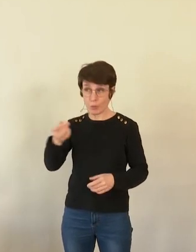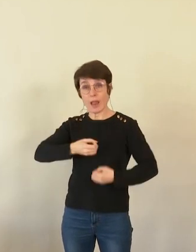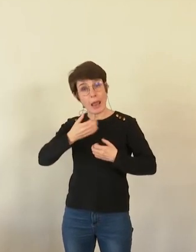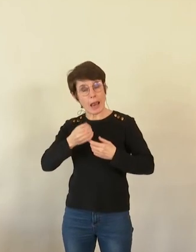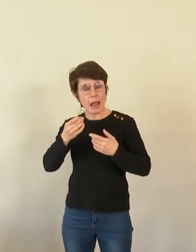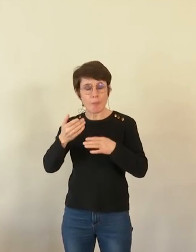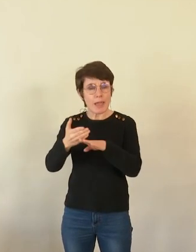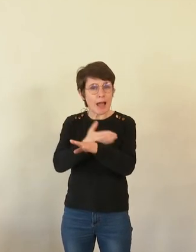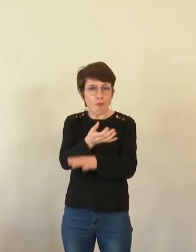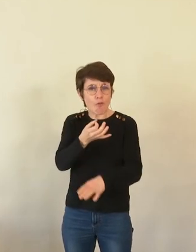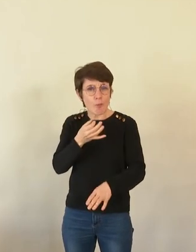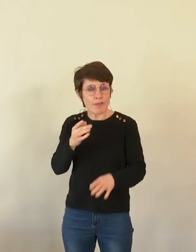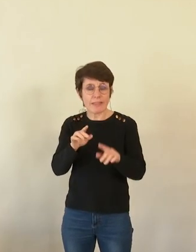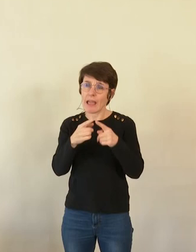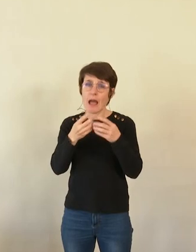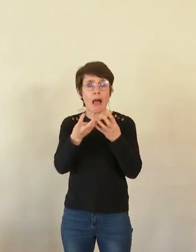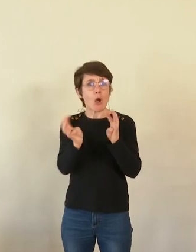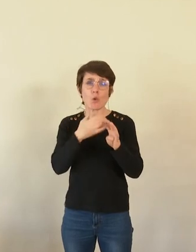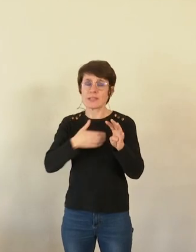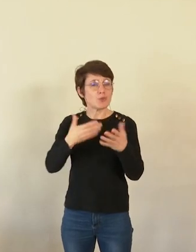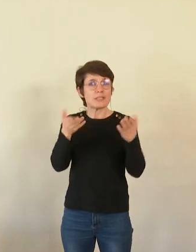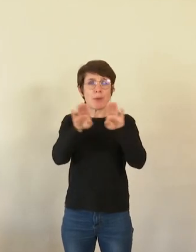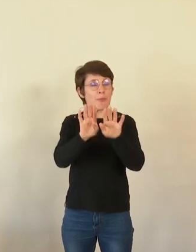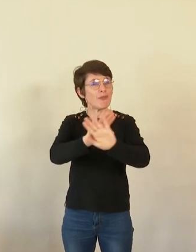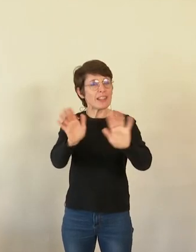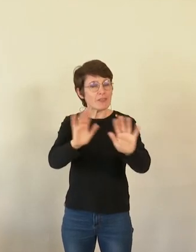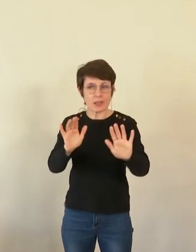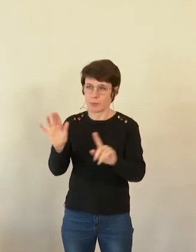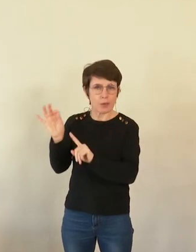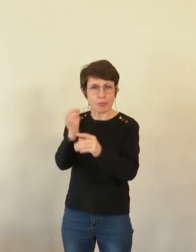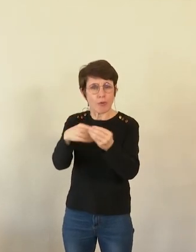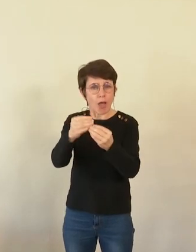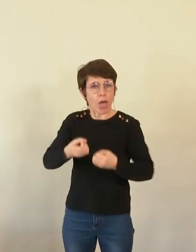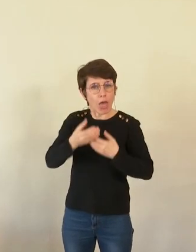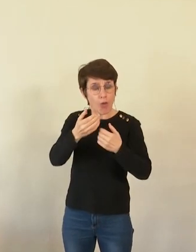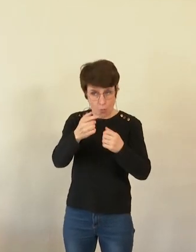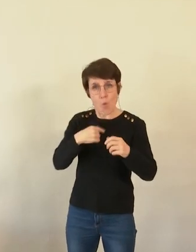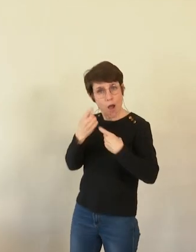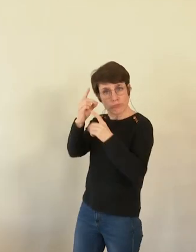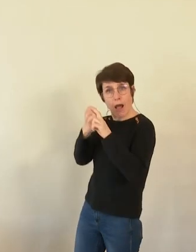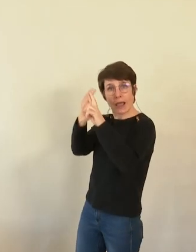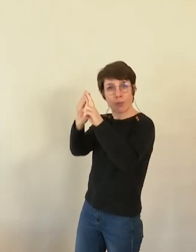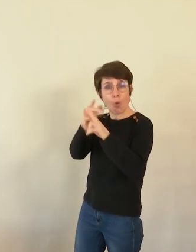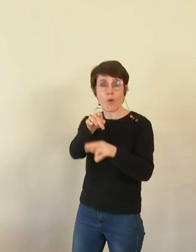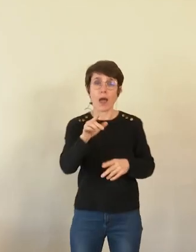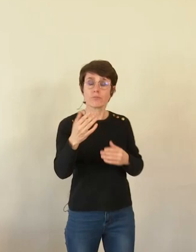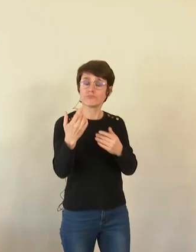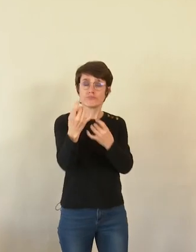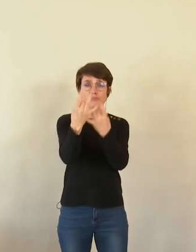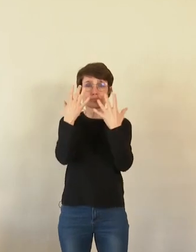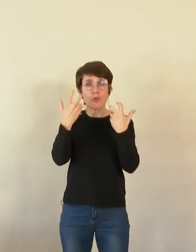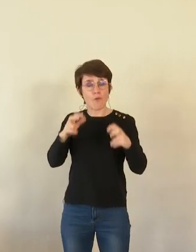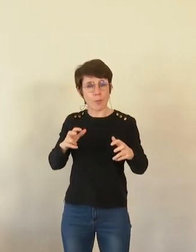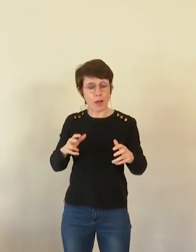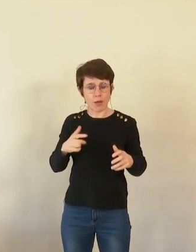m'avez interdit de lui répondre pour démentir les propos qu'il me prêtait que vous avez d'ailleurs reconnu ne pas avoir entendu il est donc très